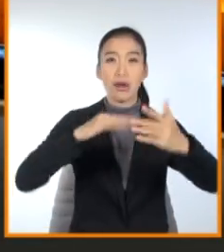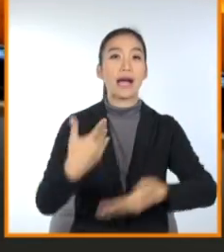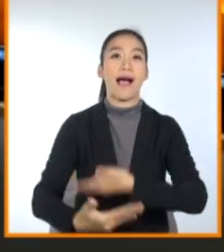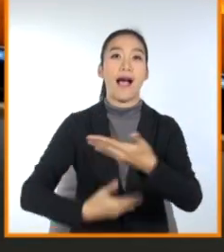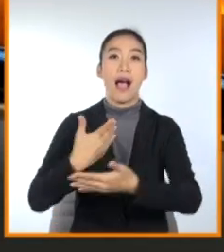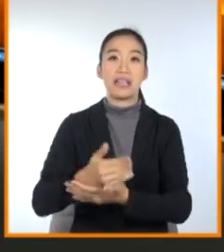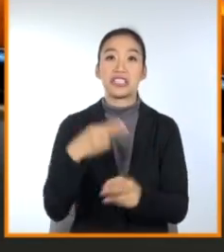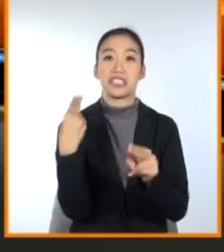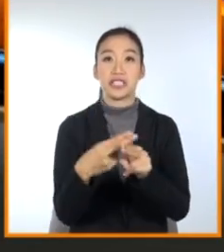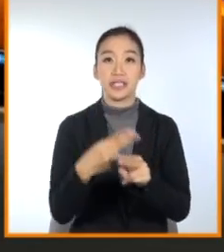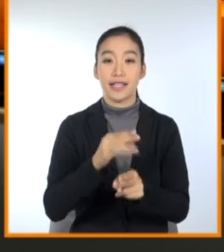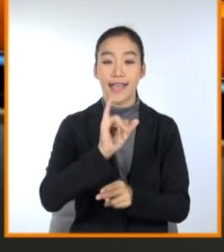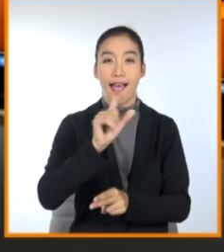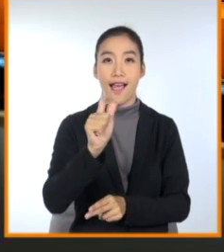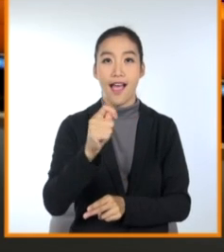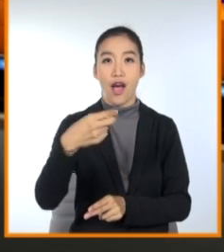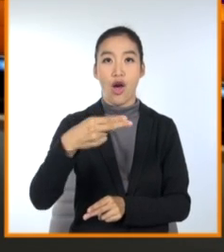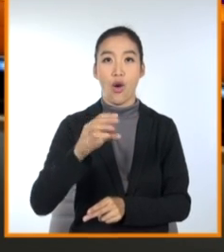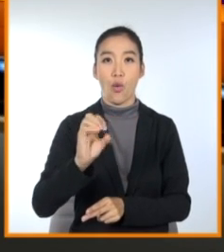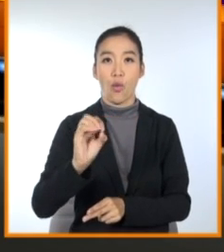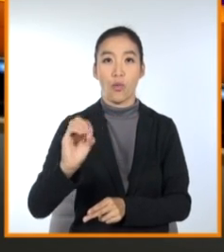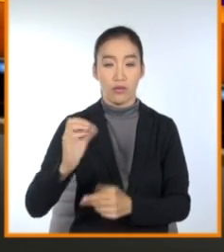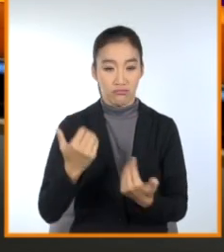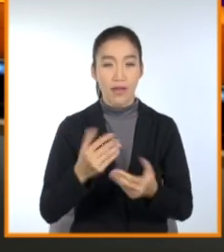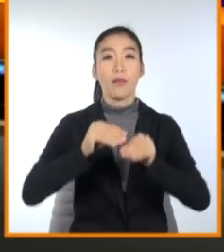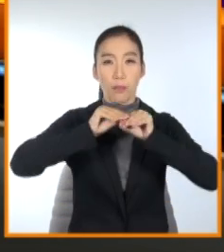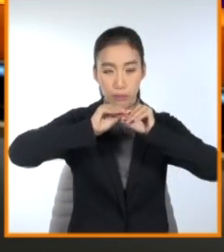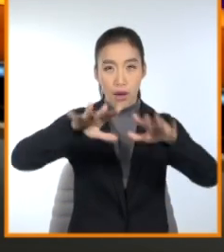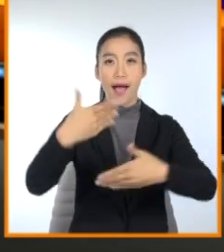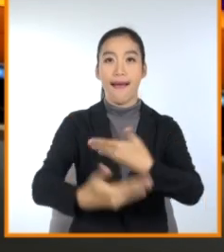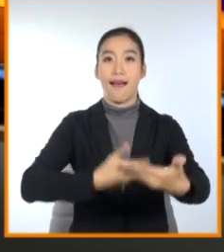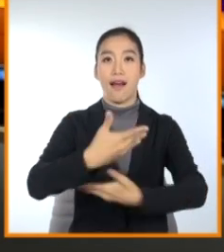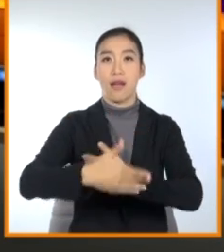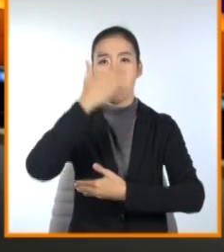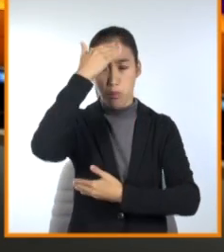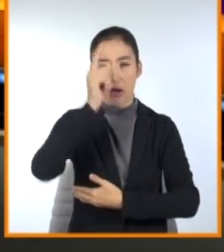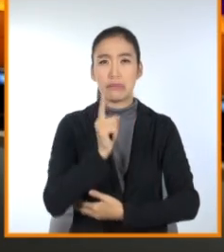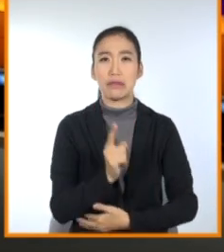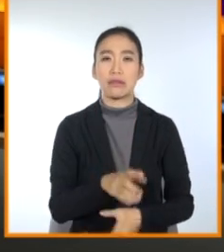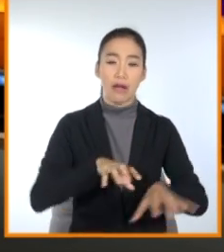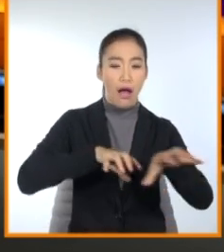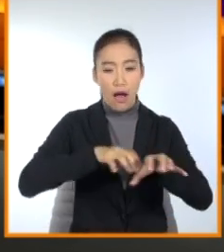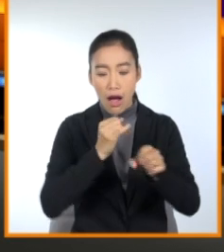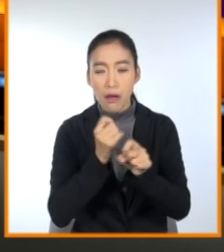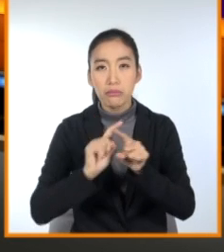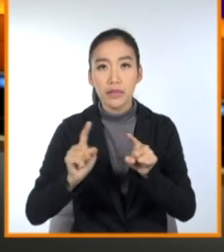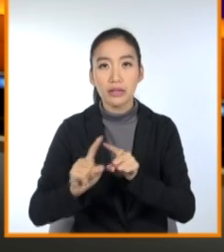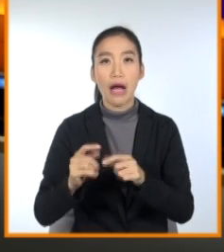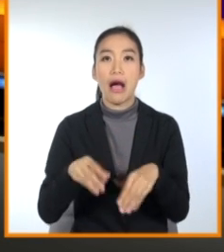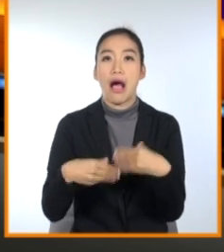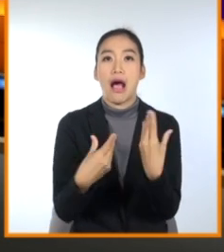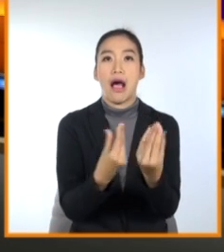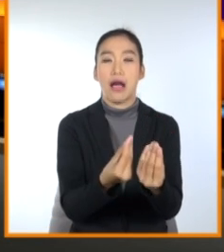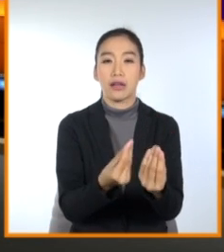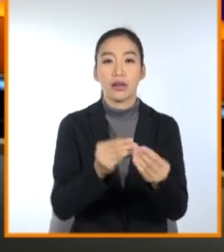กับทางยักษ์หูนะคะล่าสุดนั้นหลังจากประกาศขายกิจการออกไปเนื่องจากว่าไม่สามารถดำเนินธุรกิจให้ cover cost หรือว่า